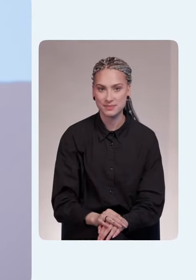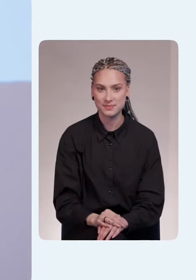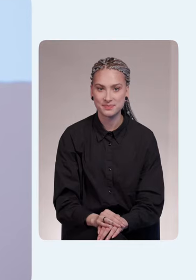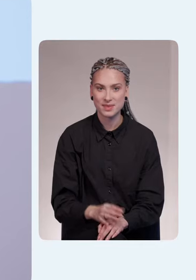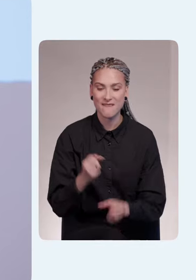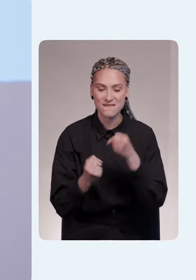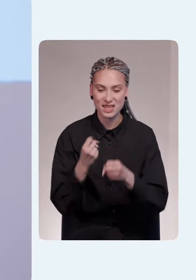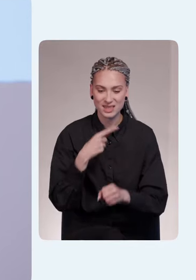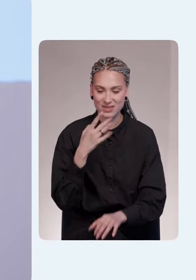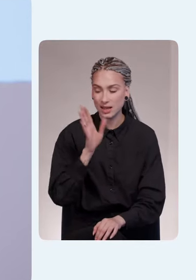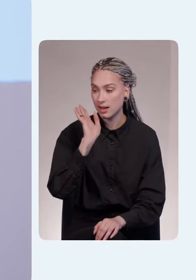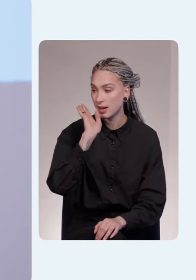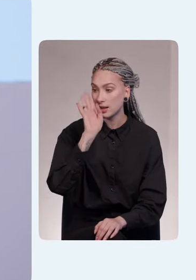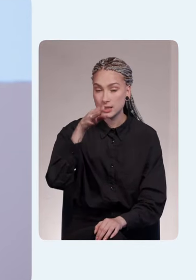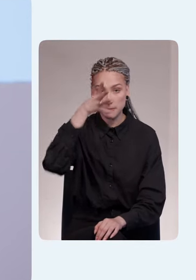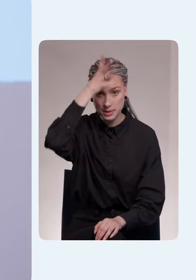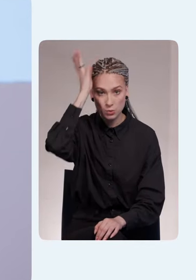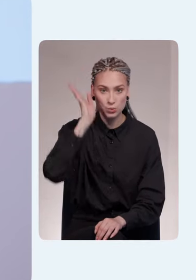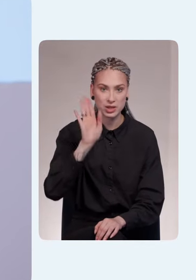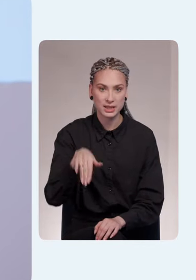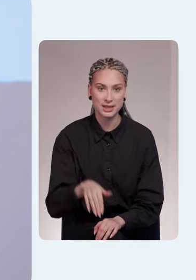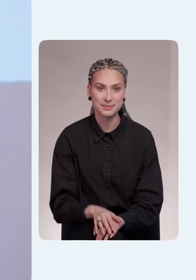Водитель сказал: так мы не в петушках.